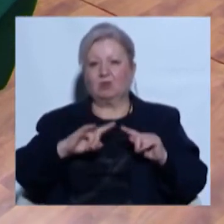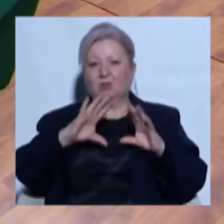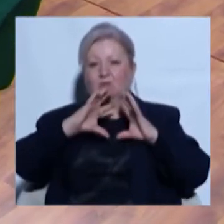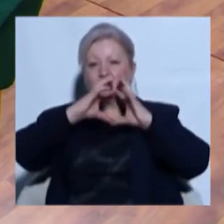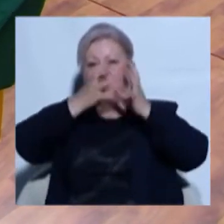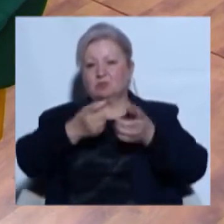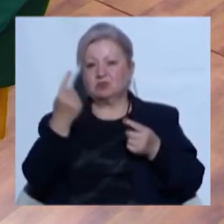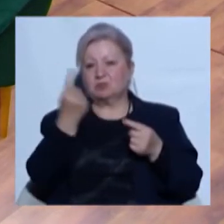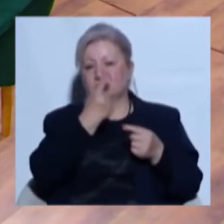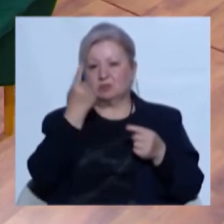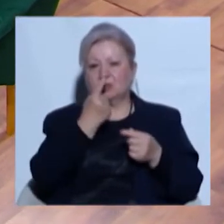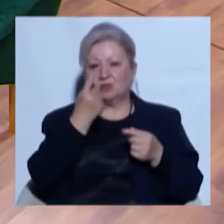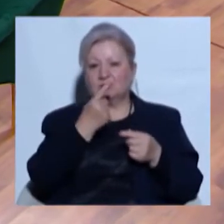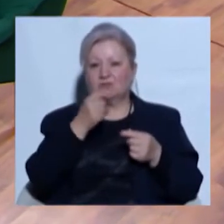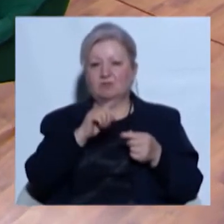პირველი